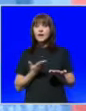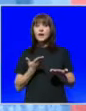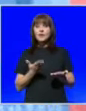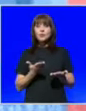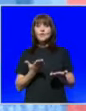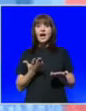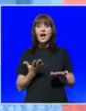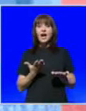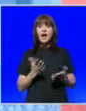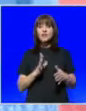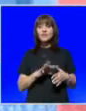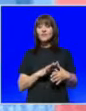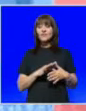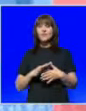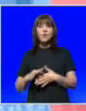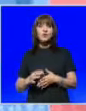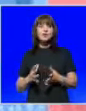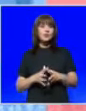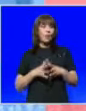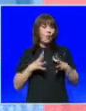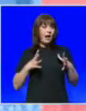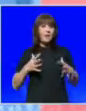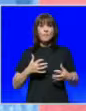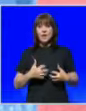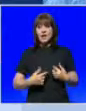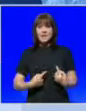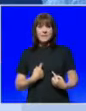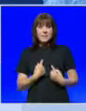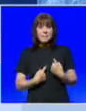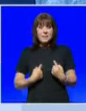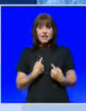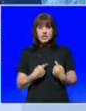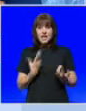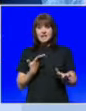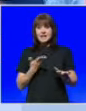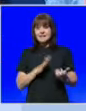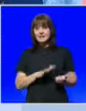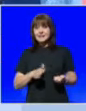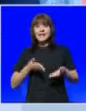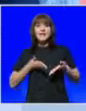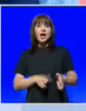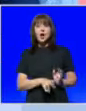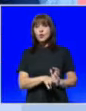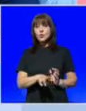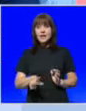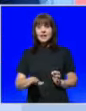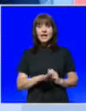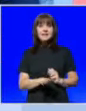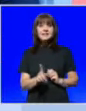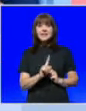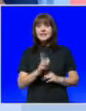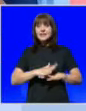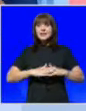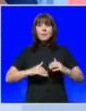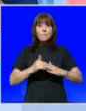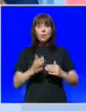определено селектиране на децата, води до много голямо напрежение и сред родители, и сред деца. И те не деца. Са готови. Те житейски не са подготвени за този